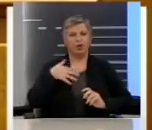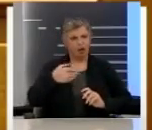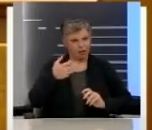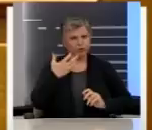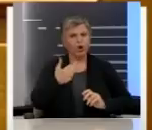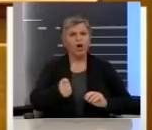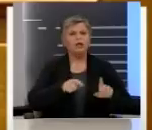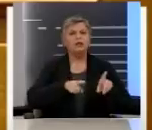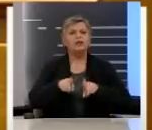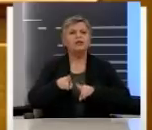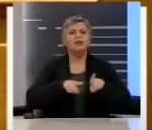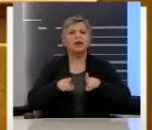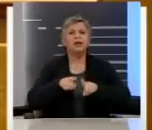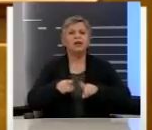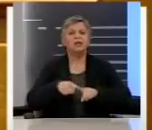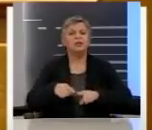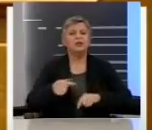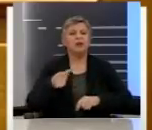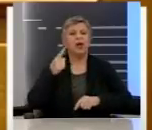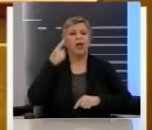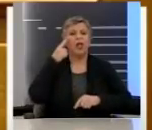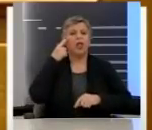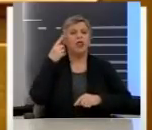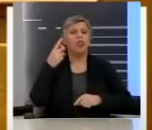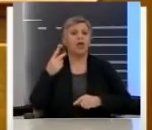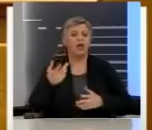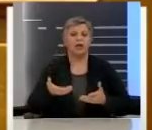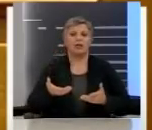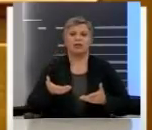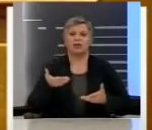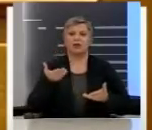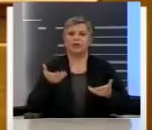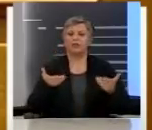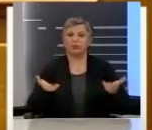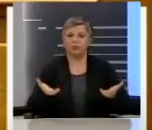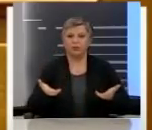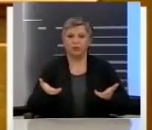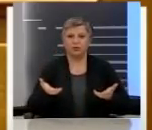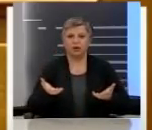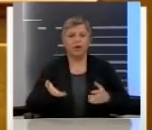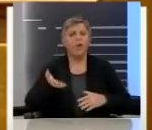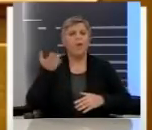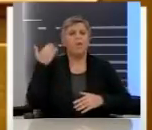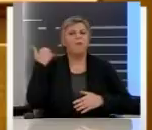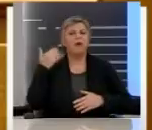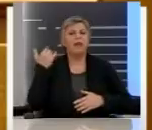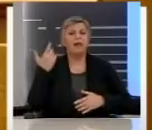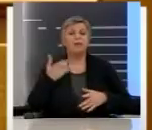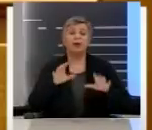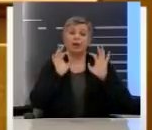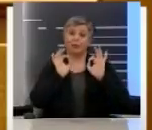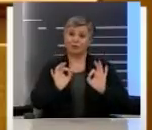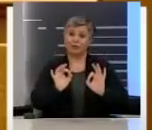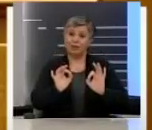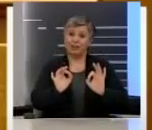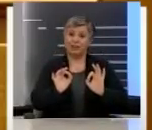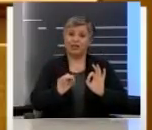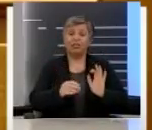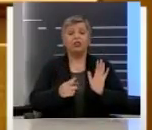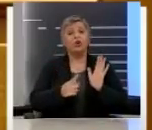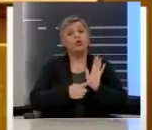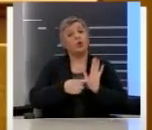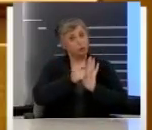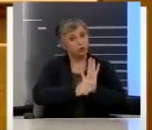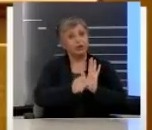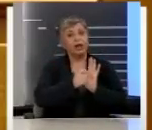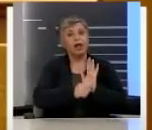ιδεολογικούς σχετισμούς. Κάποτε, για παράδειγμα, ήταν φυσιολογικό και νομικά κατοχυρωμένο